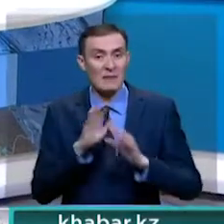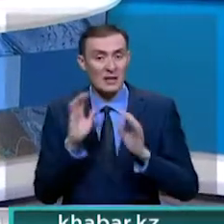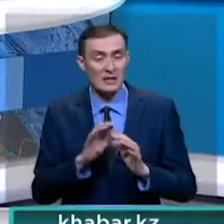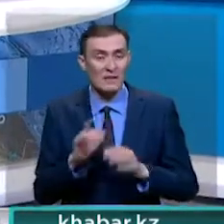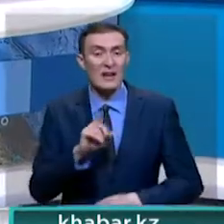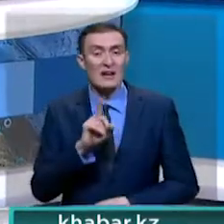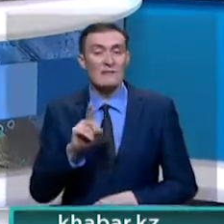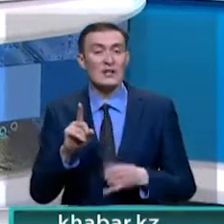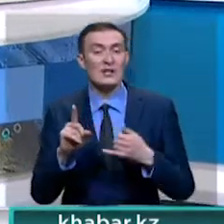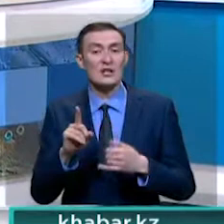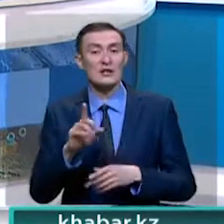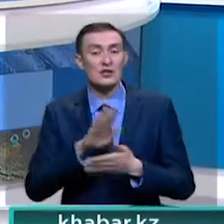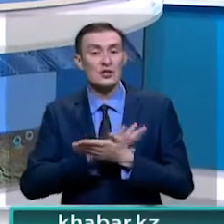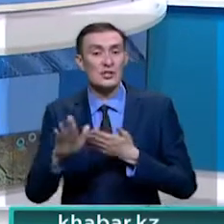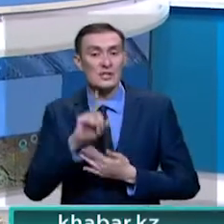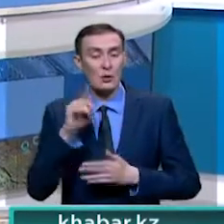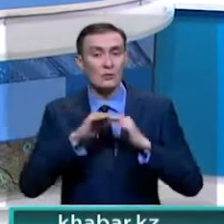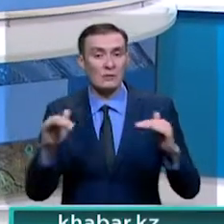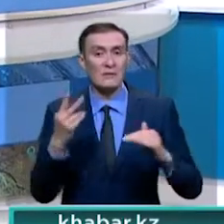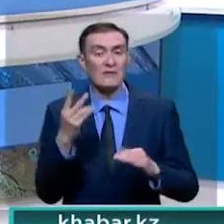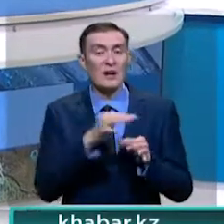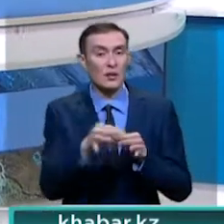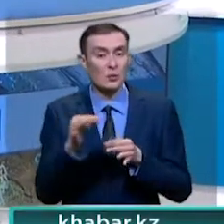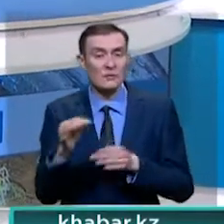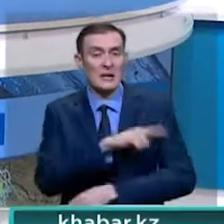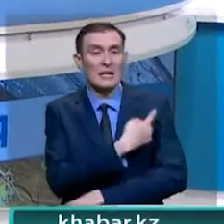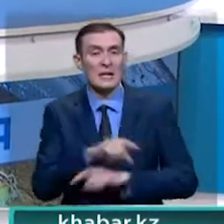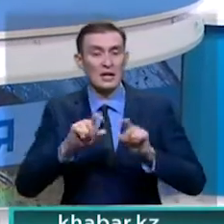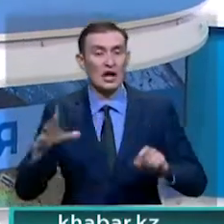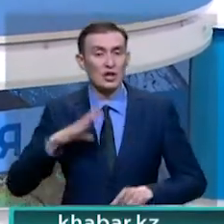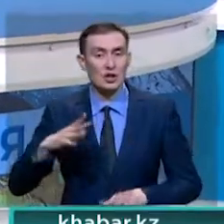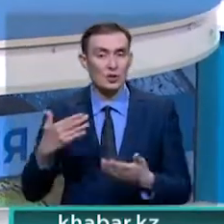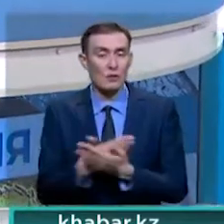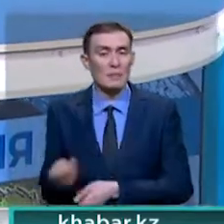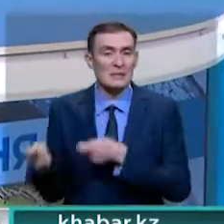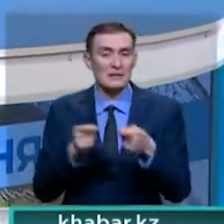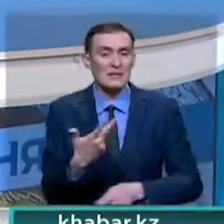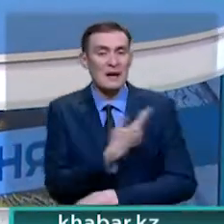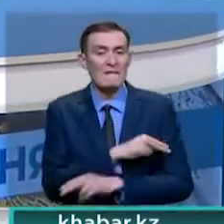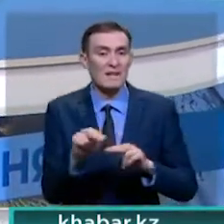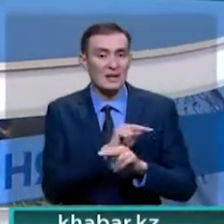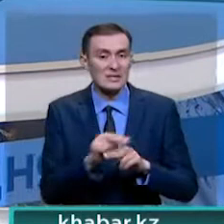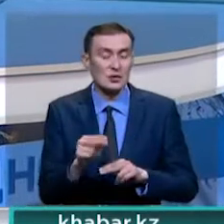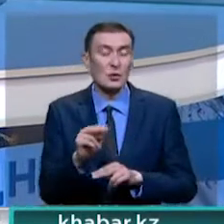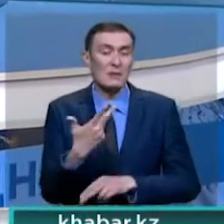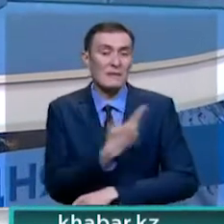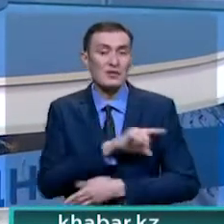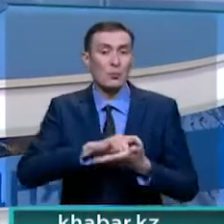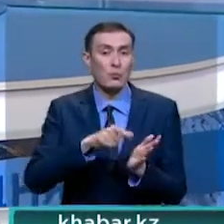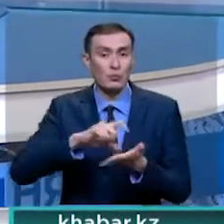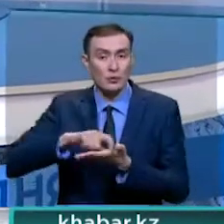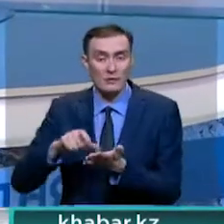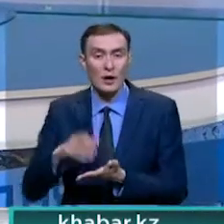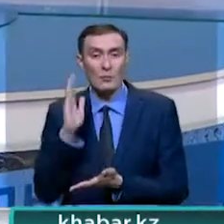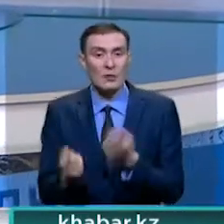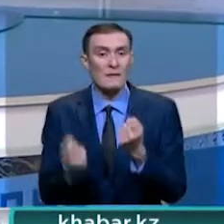зеленой зоне остались только два региона. Сейчас в поликлиниках ожидают новых поставок вакцины. Что касается прививочных пунктов, то